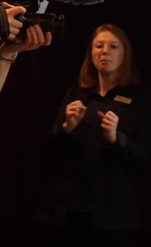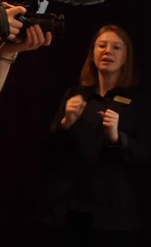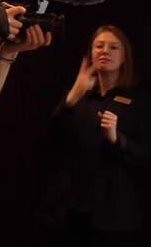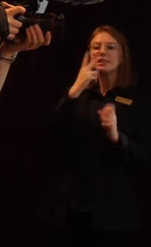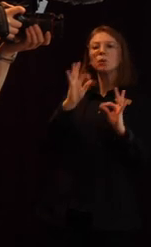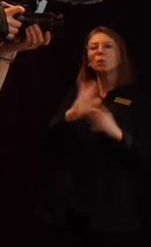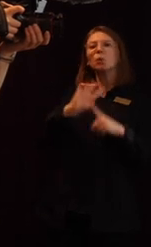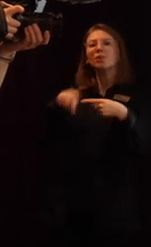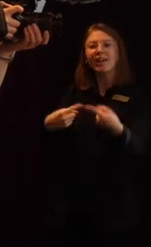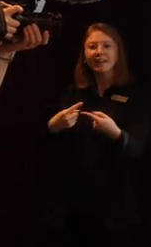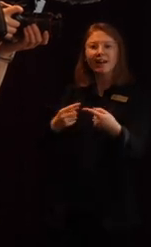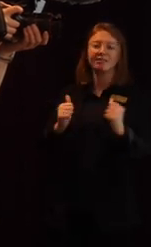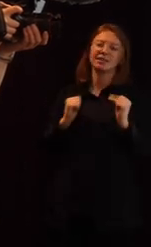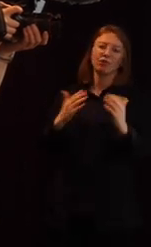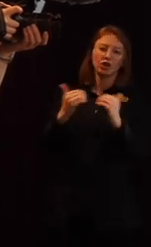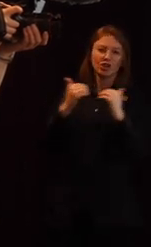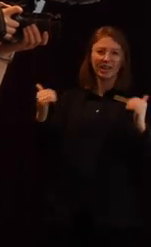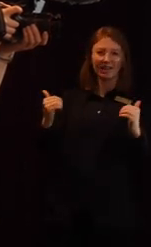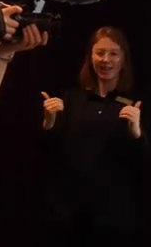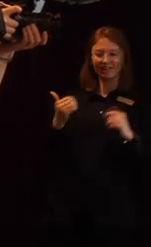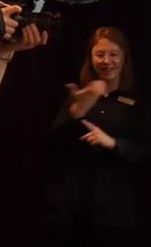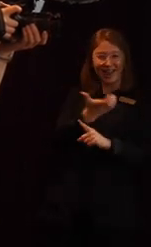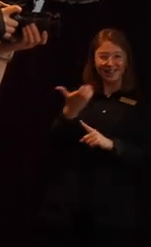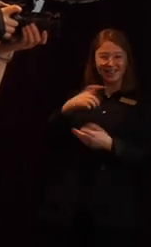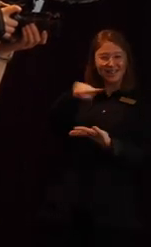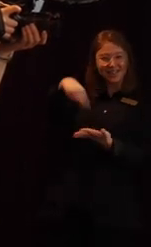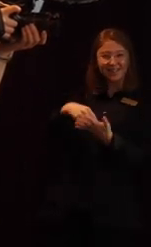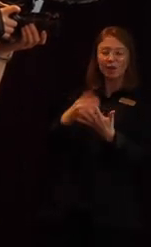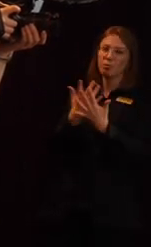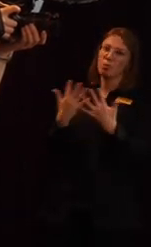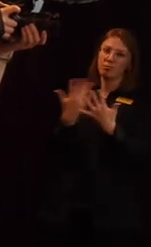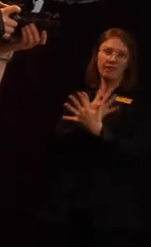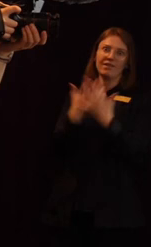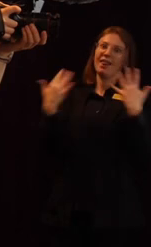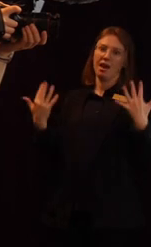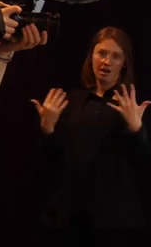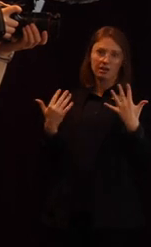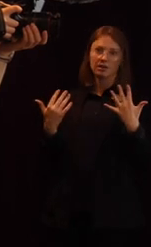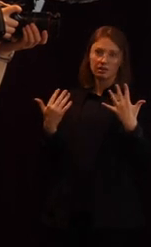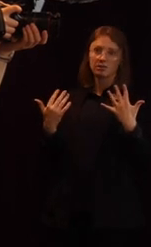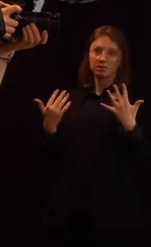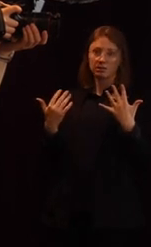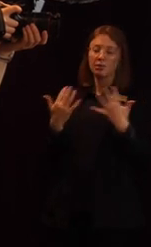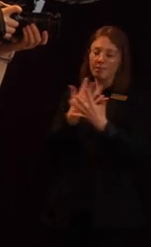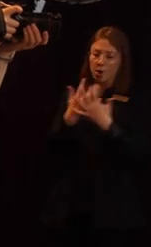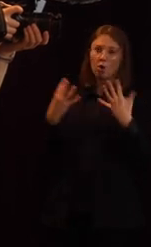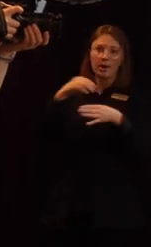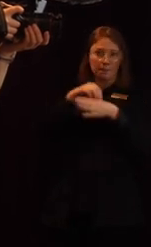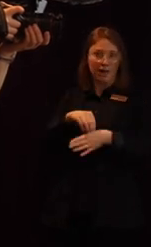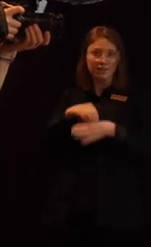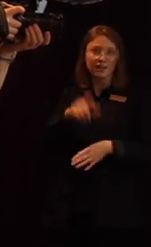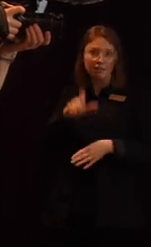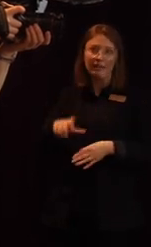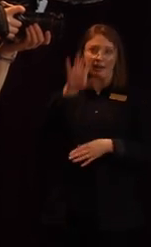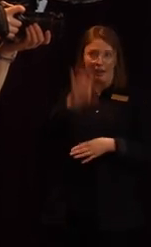förstås regionala cancercenter där det är väldigt många fler. På en del cancer så är det ju stora volymer, det är väldigt många personer i